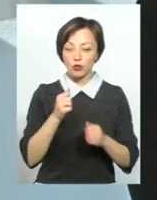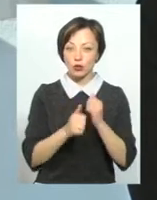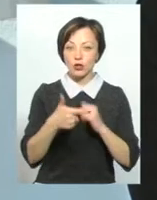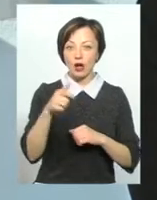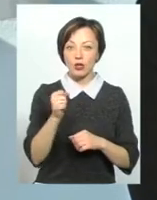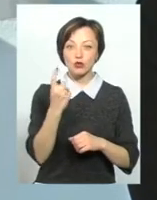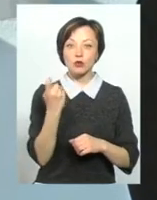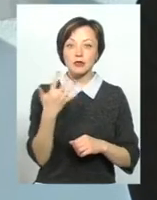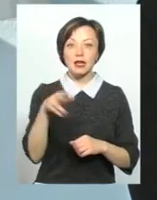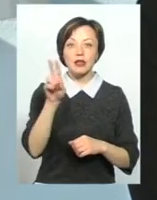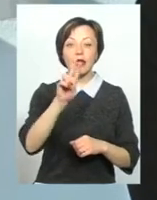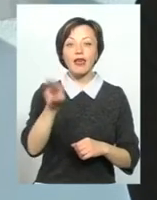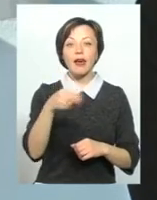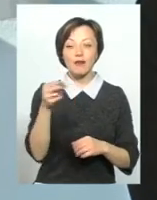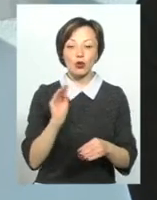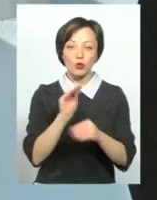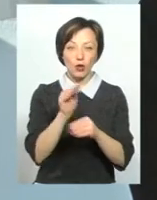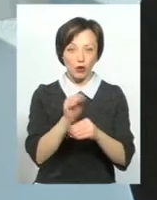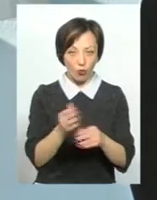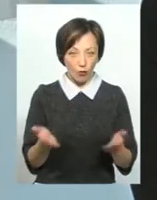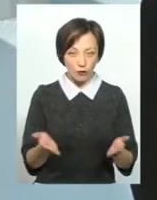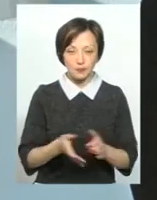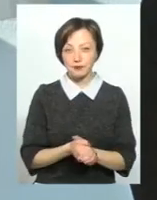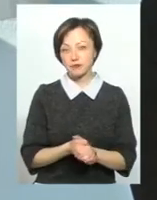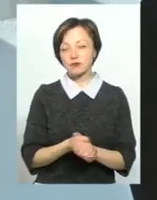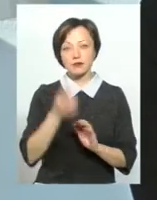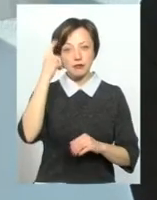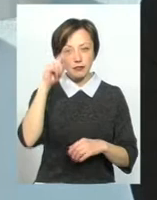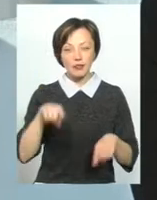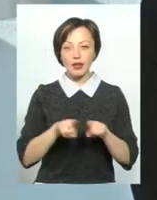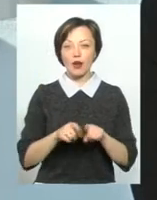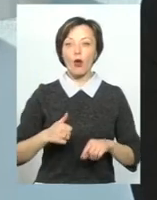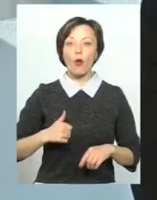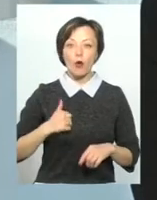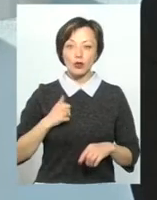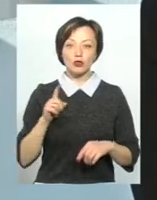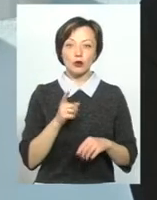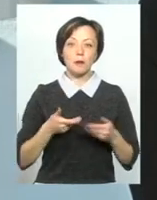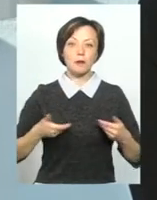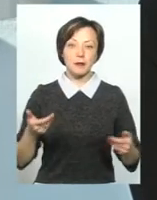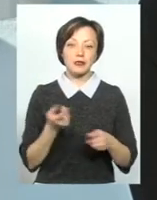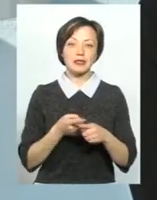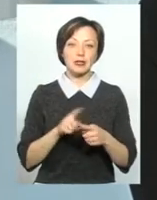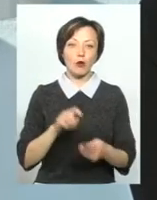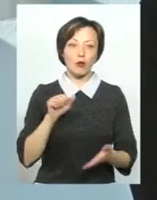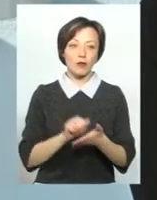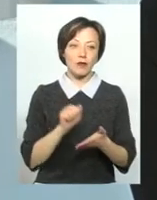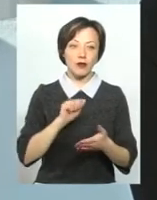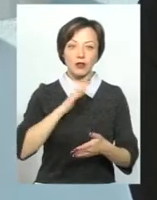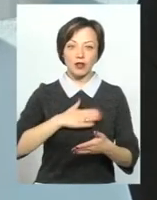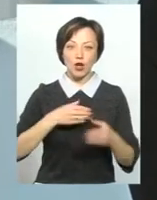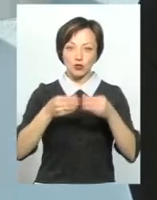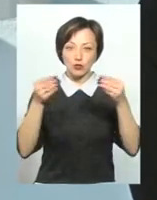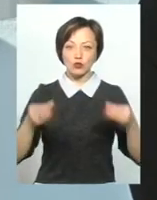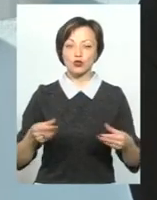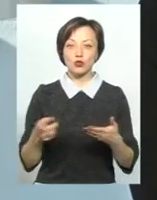150 євро додатково плюс фермерові. І знаєте, от така от гордість, що ми опублікували в нашому журналі